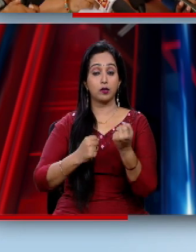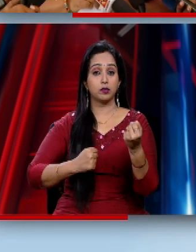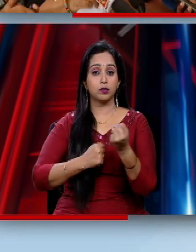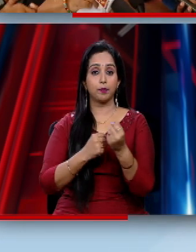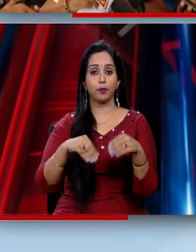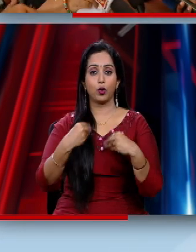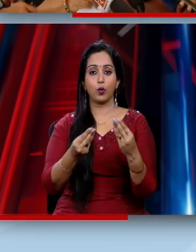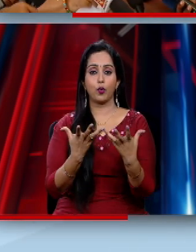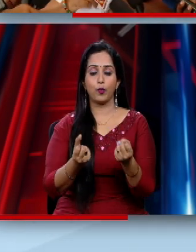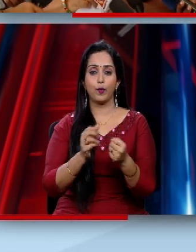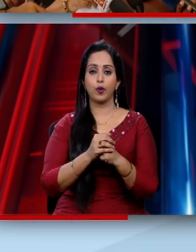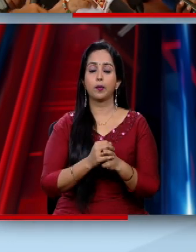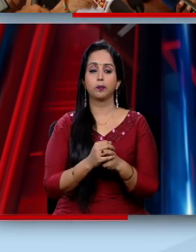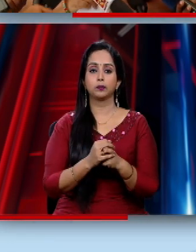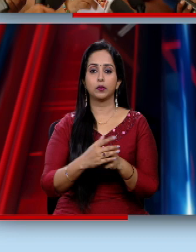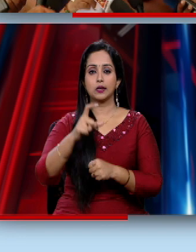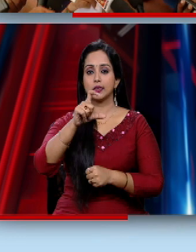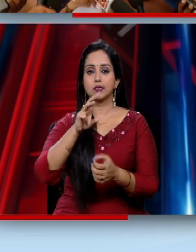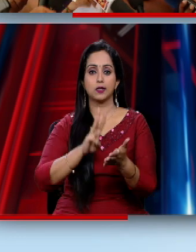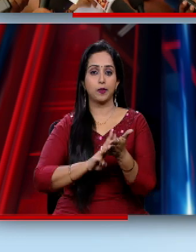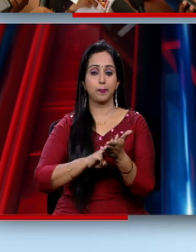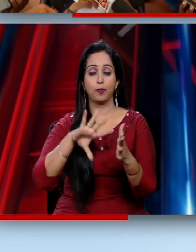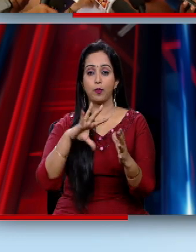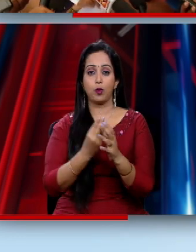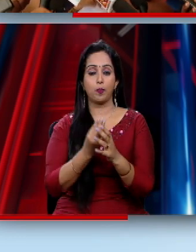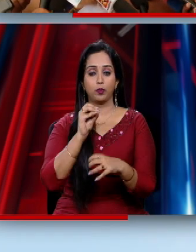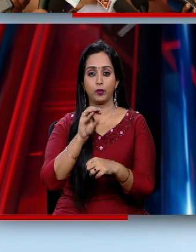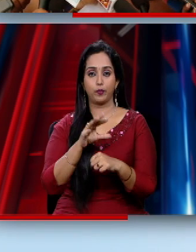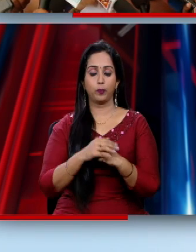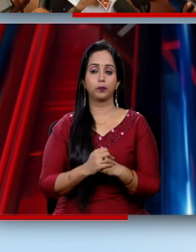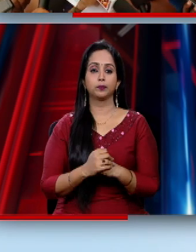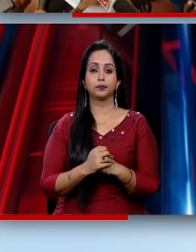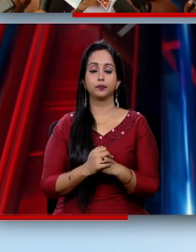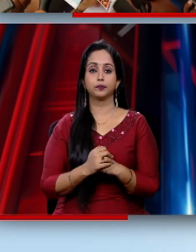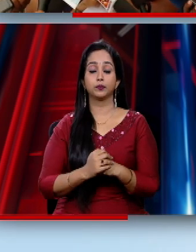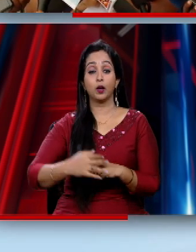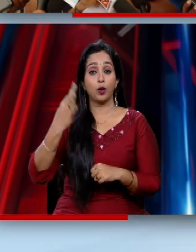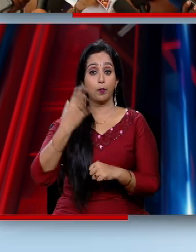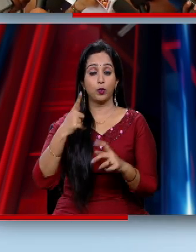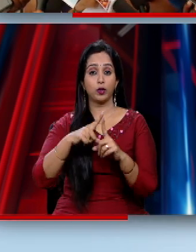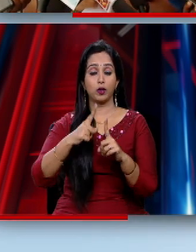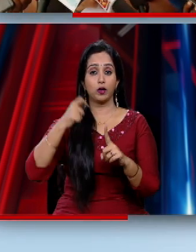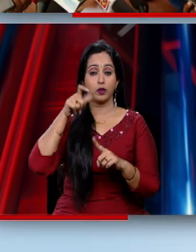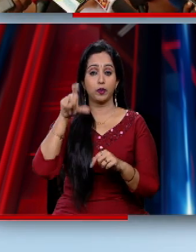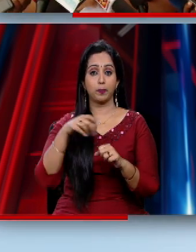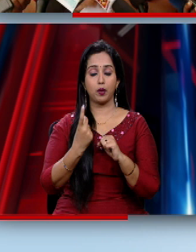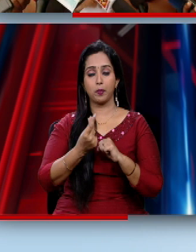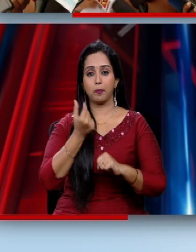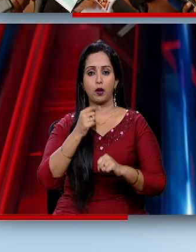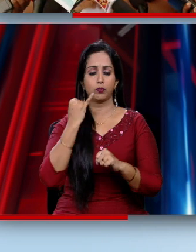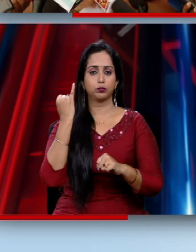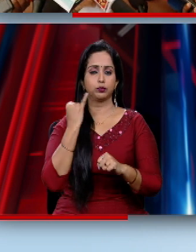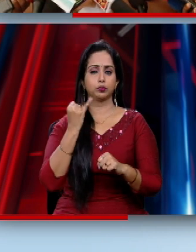കൊടുക്കണം എന്നുള്ളതാണ് ബഹുമാന്യനായ മുഖ്യമന്ത്രിയും നിർദ്ദേശിച്ചിട്ടുള്ളത്. പുതിയ ഡയറക്ടറെ ഏറ്റവും പെട്ടെന്ന്